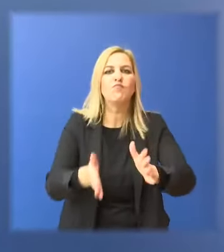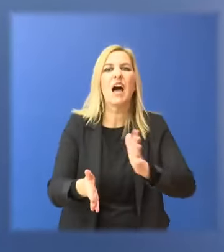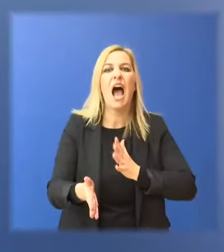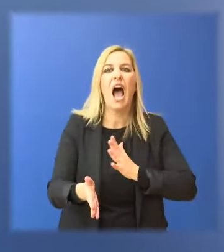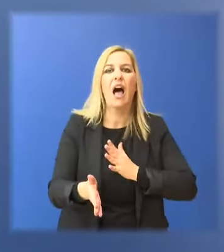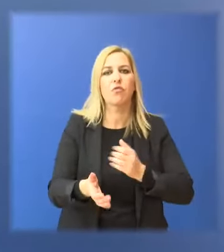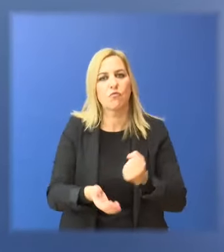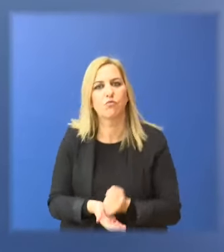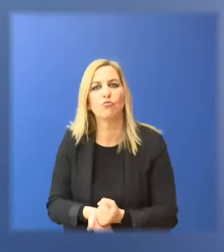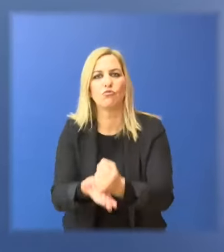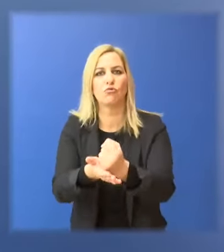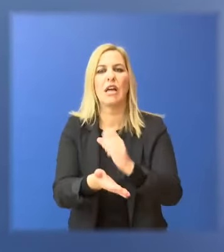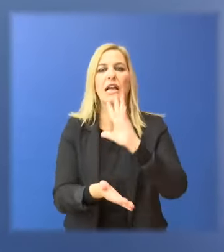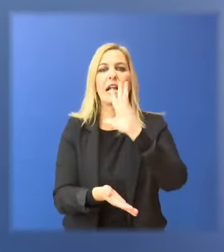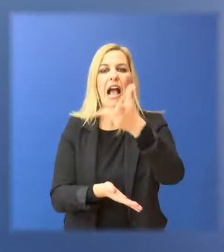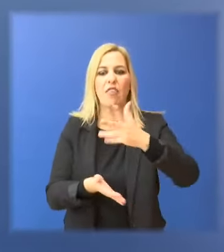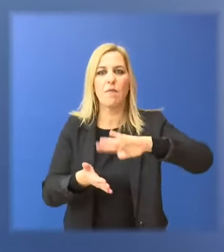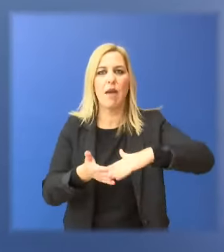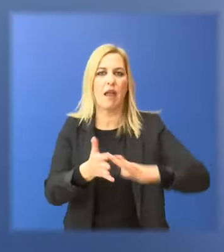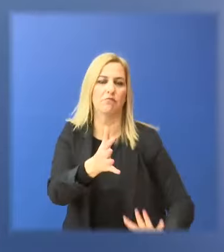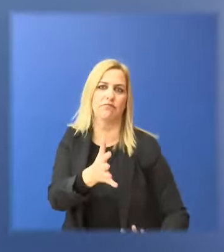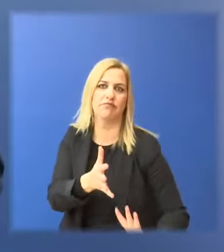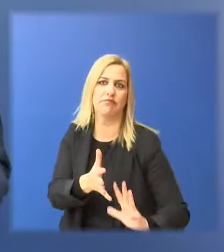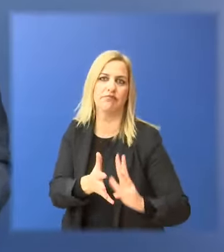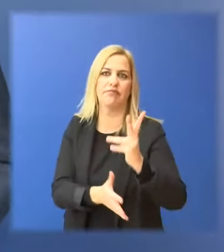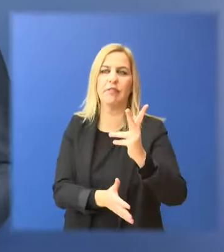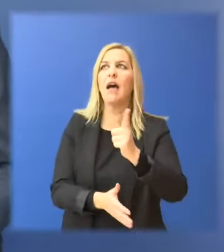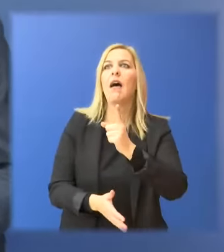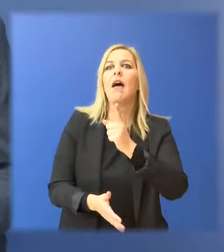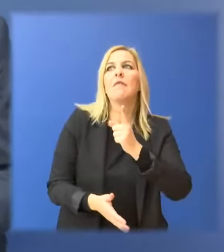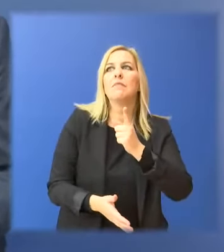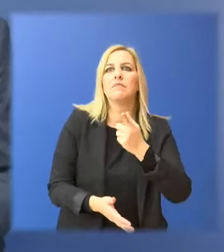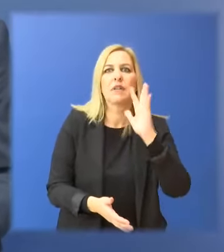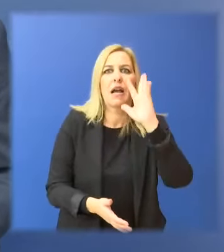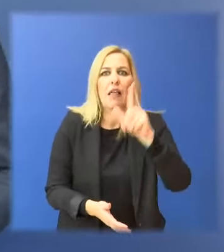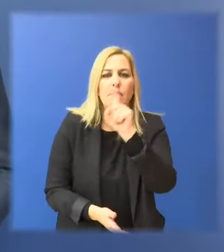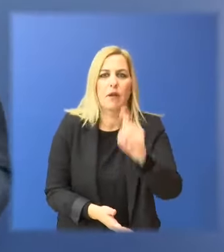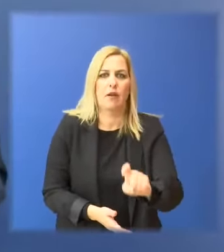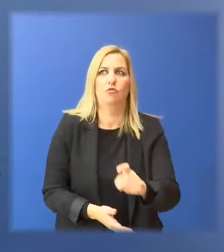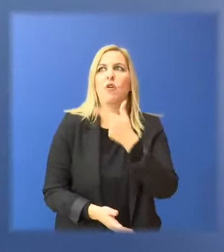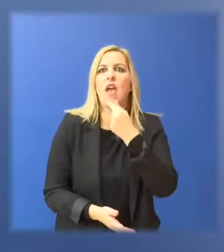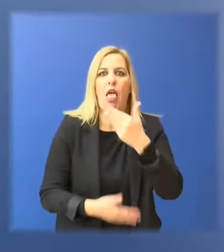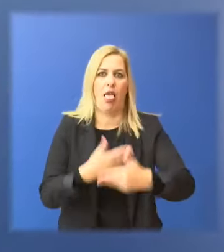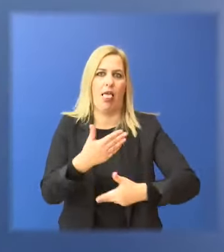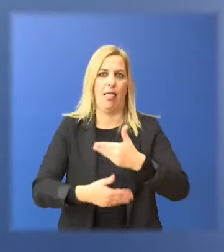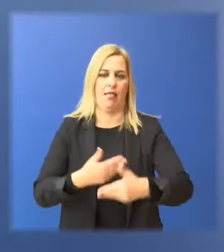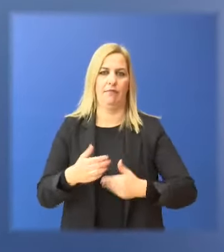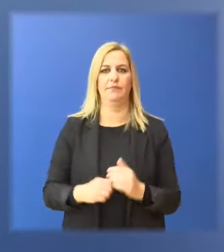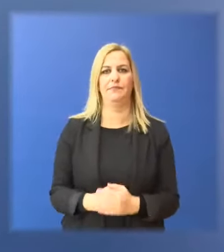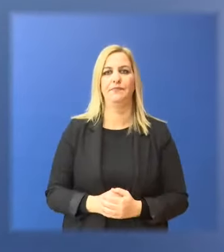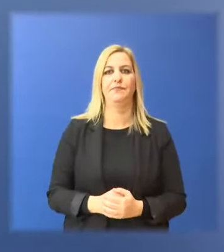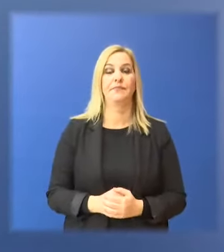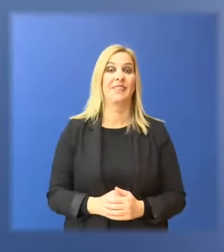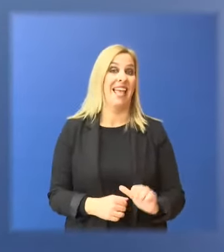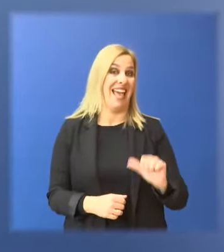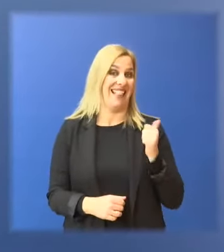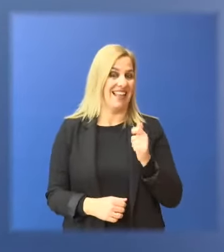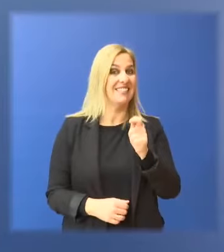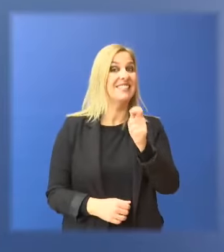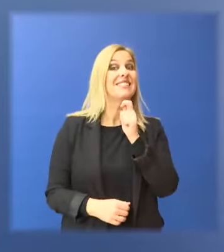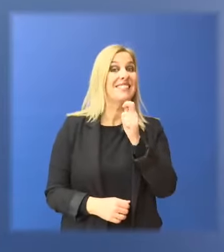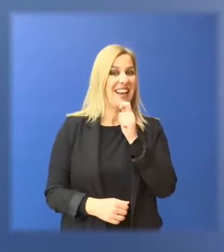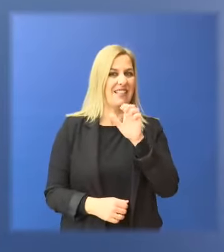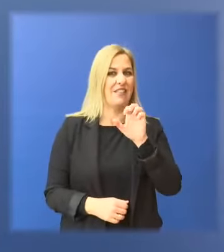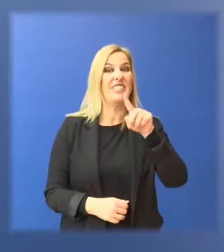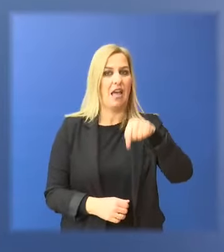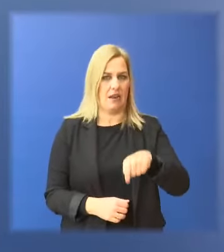των προσφερόμενων υπηρεσιών μας προς αυτόν, στην απλούστευση της καθημερινότητάς του. Στη χθεσινή συνέντευξή του στην